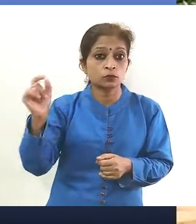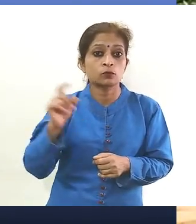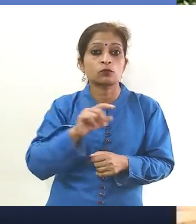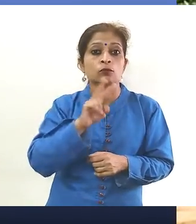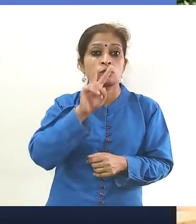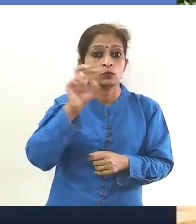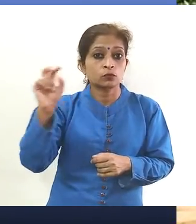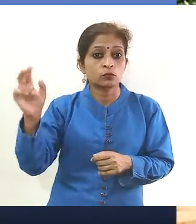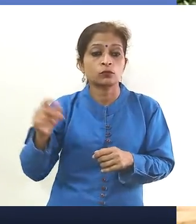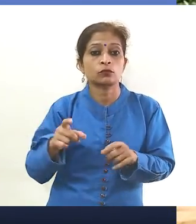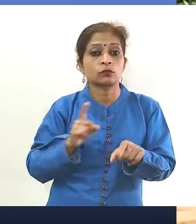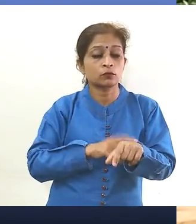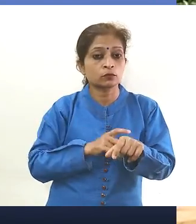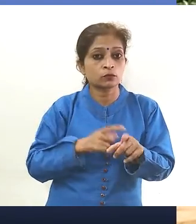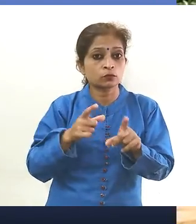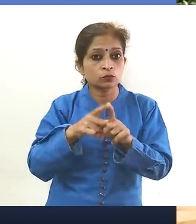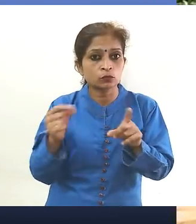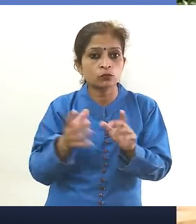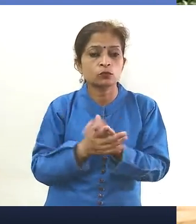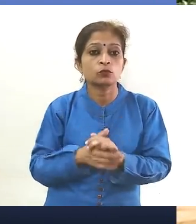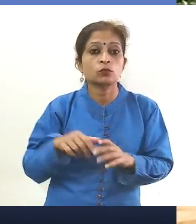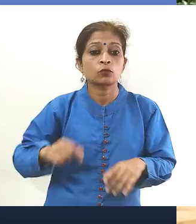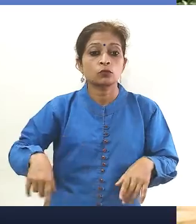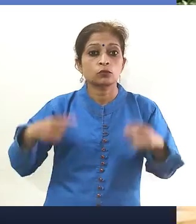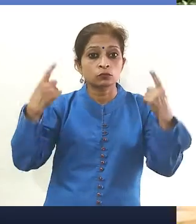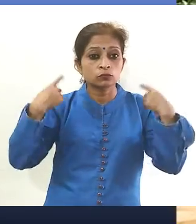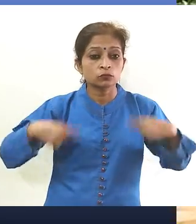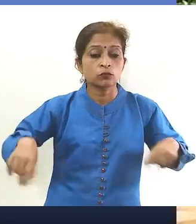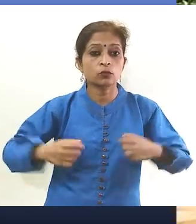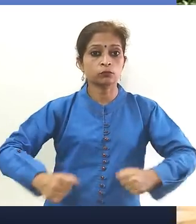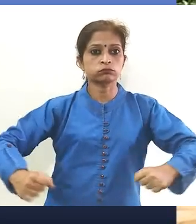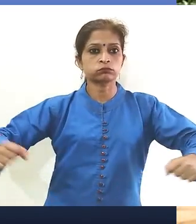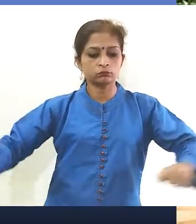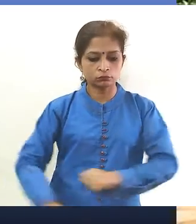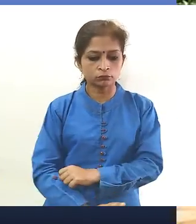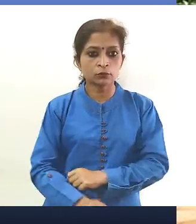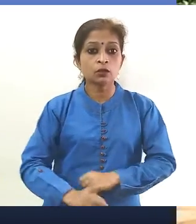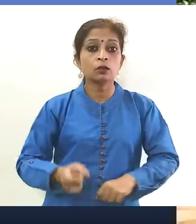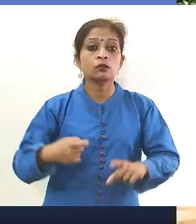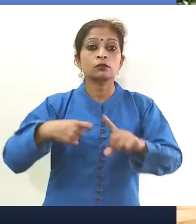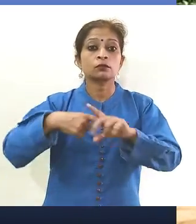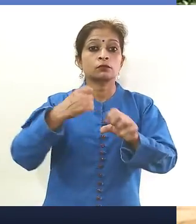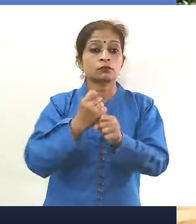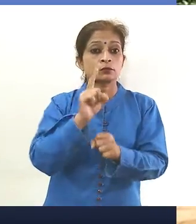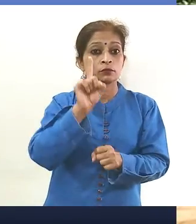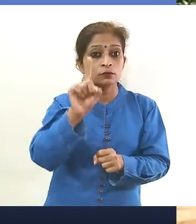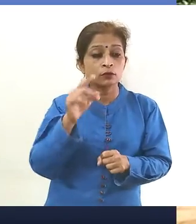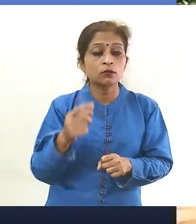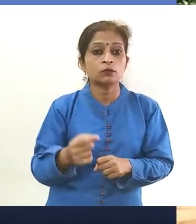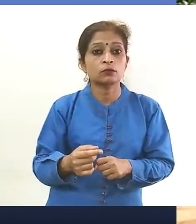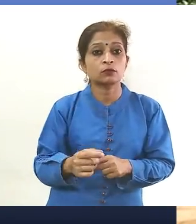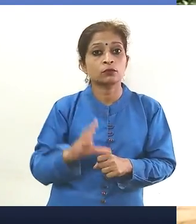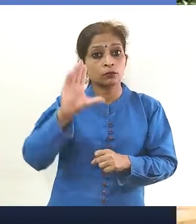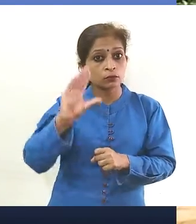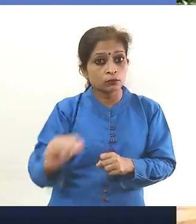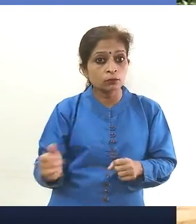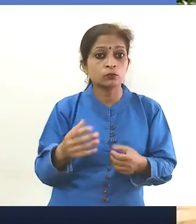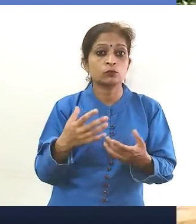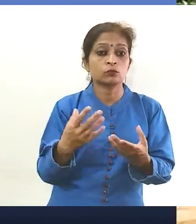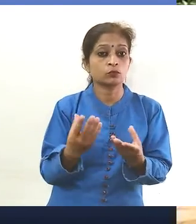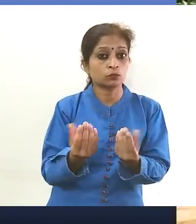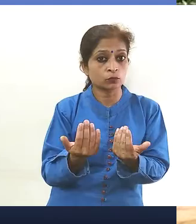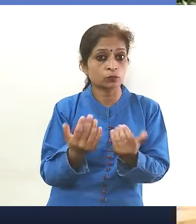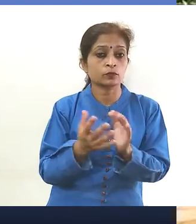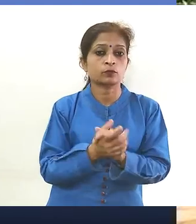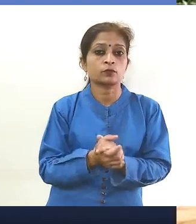देता हूँ, और एक दिन में ही 250 ग्राम से लेकर के आधा, और किसी किसी का तो 1 किलो तक वेट कम हो जाता है जब 100-100-200 बार हम ये अभ्यास